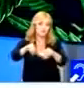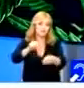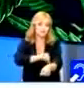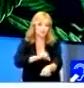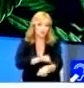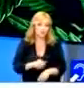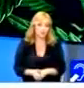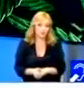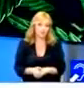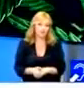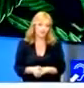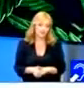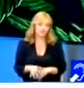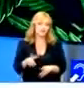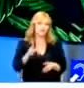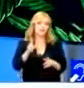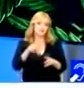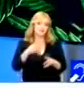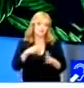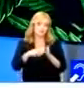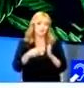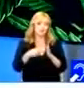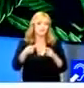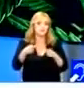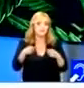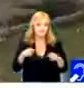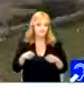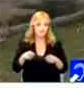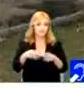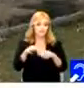iar străinii trebuiau să explice cum au pus bazele pe penierii.